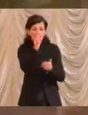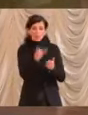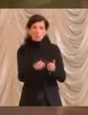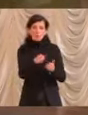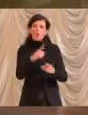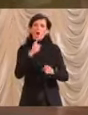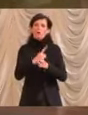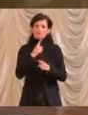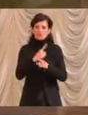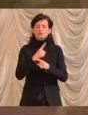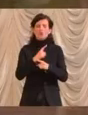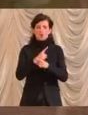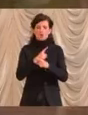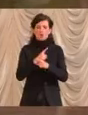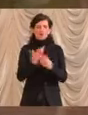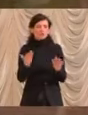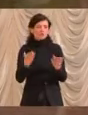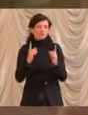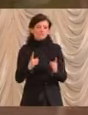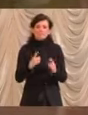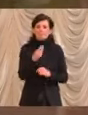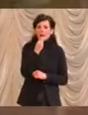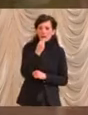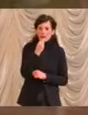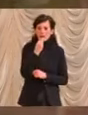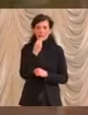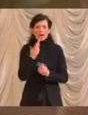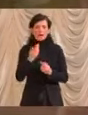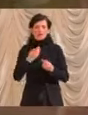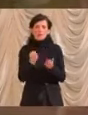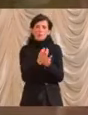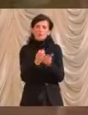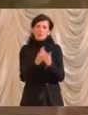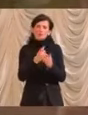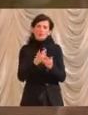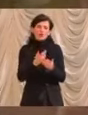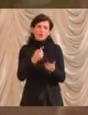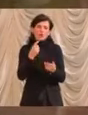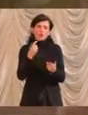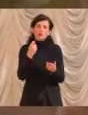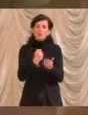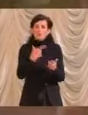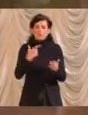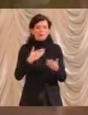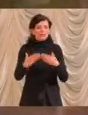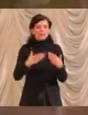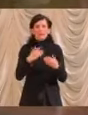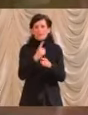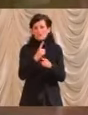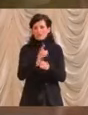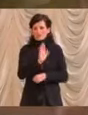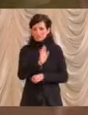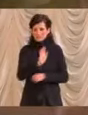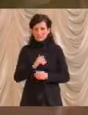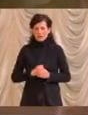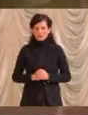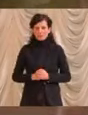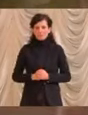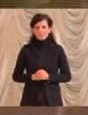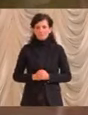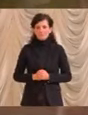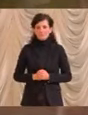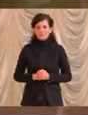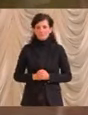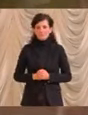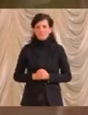a generi alimentari, prodotti di prima necessità. Vorrei ringraziare anche chi è riuscito a in